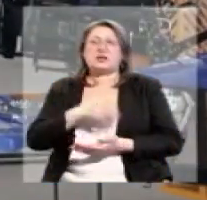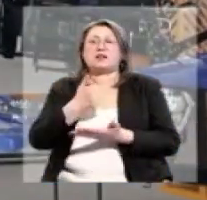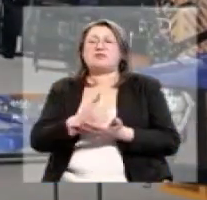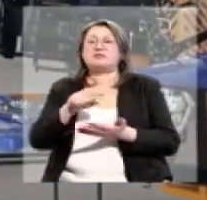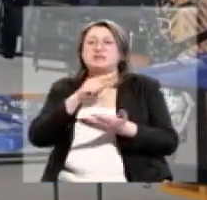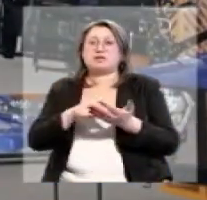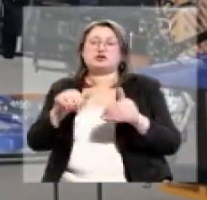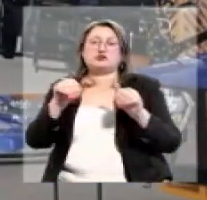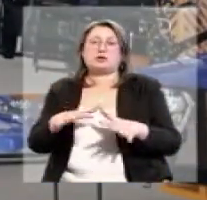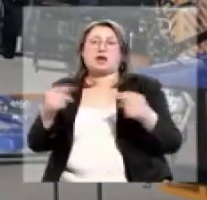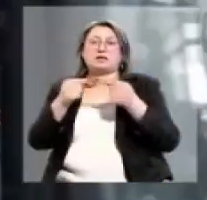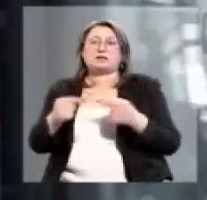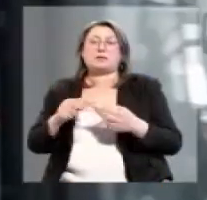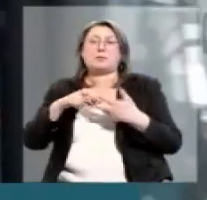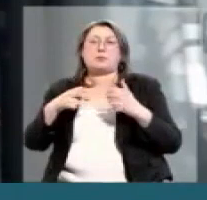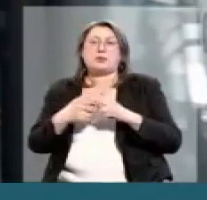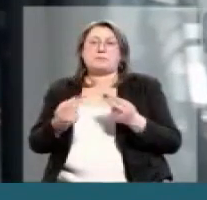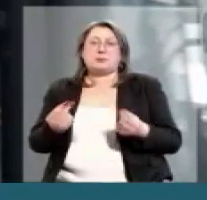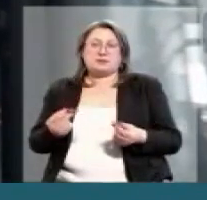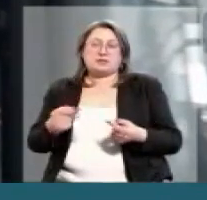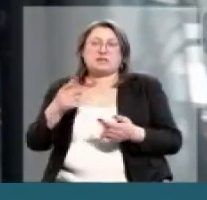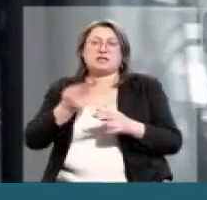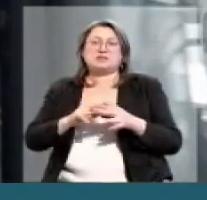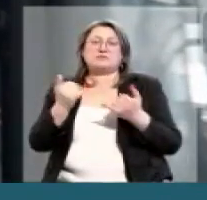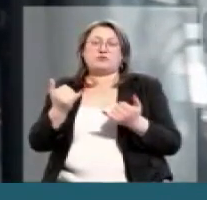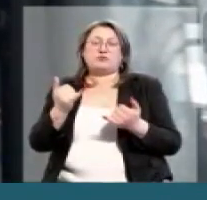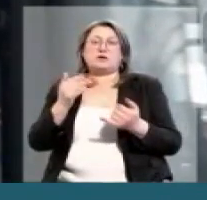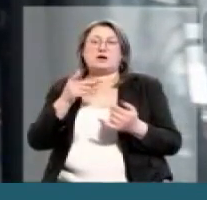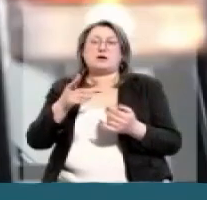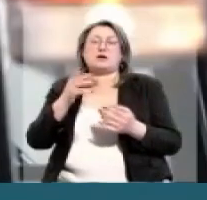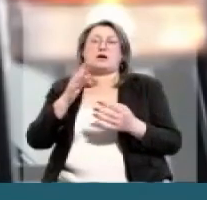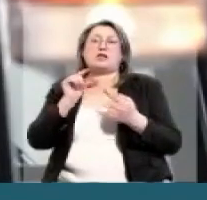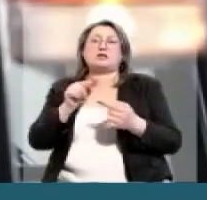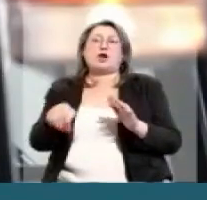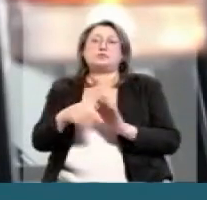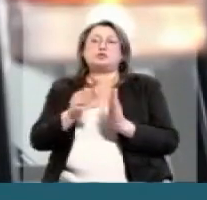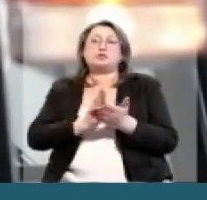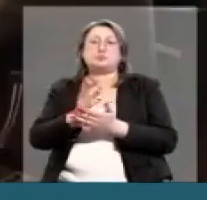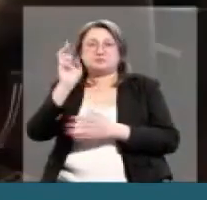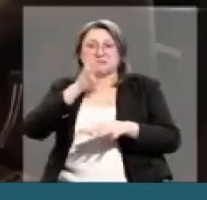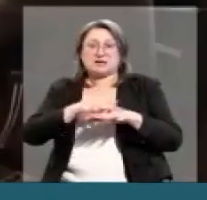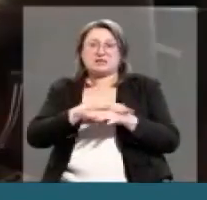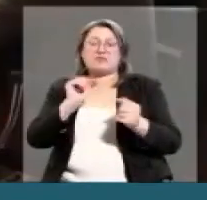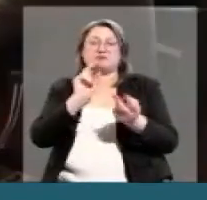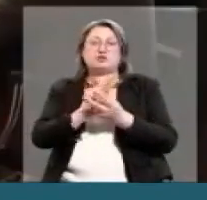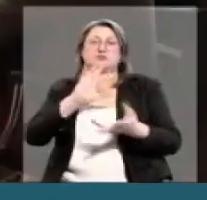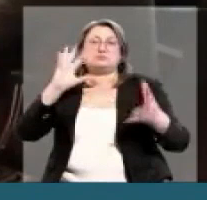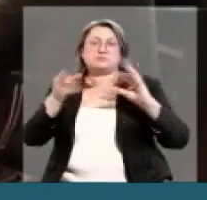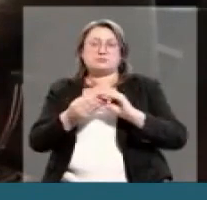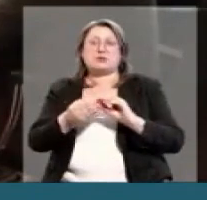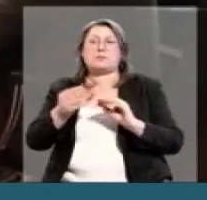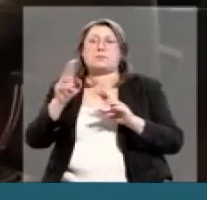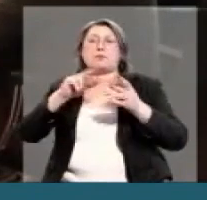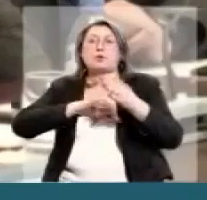Главная задача – решение конкретных проблем предпринимателей. На это сегодня ориентирована работа антикоррупционной службы страны. На встрече подвели первые